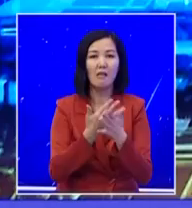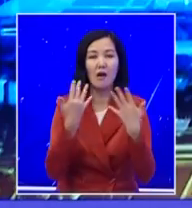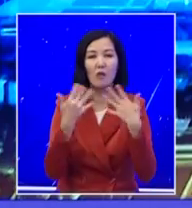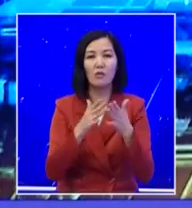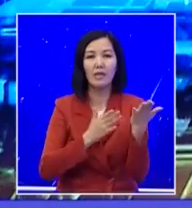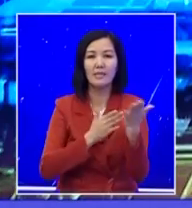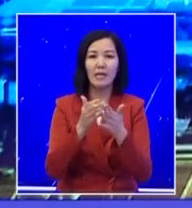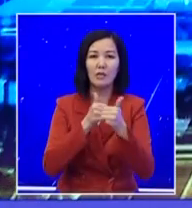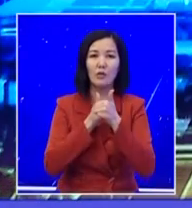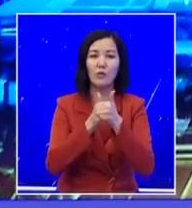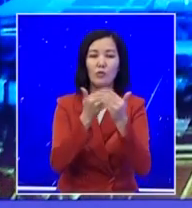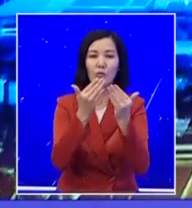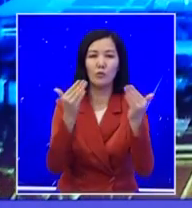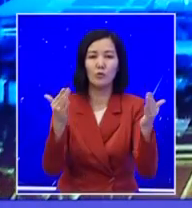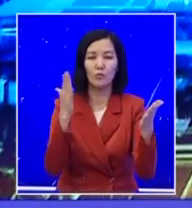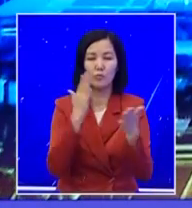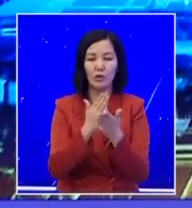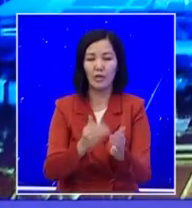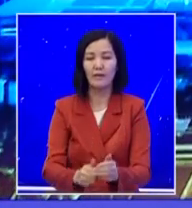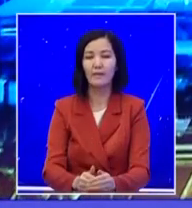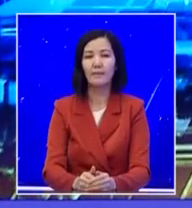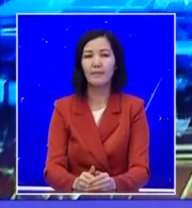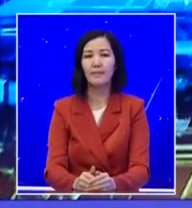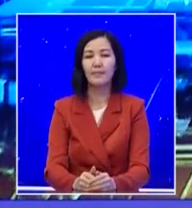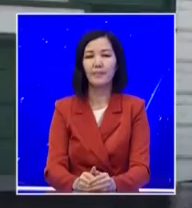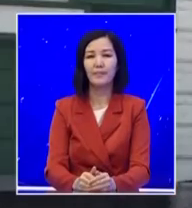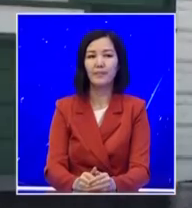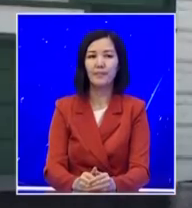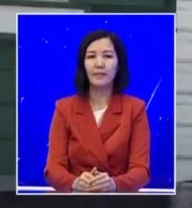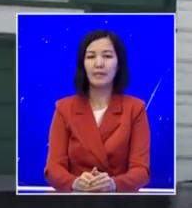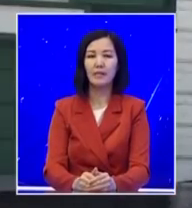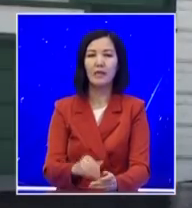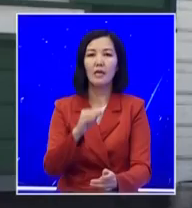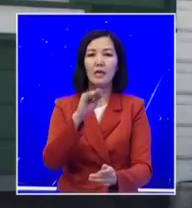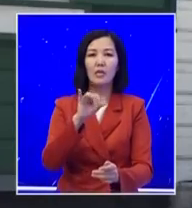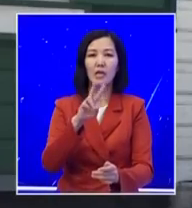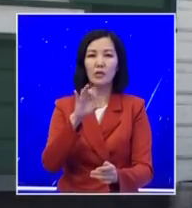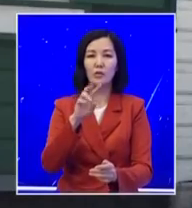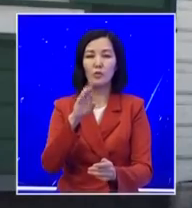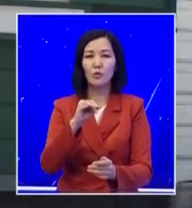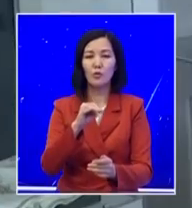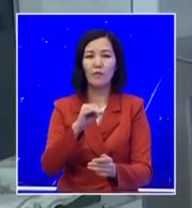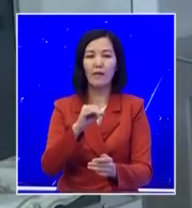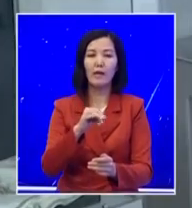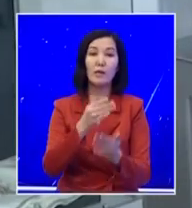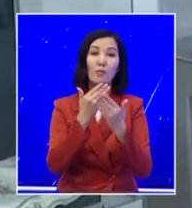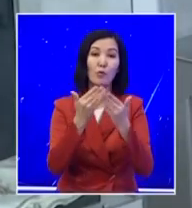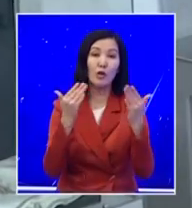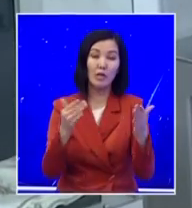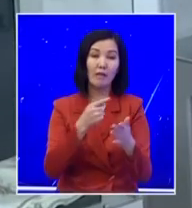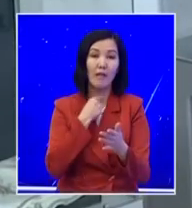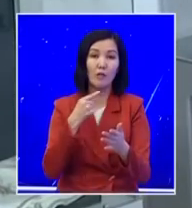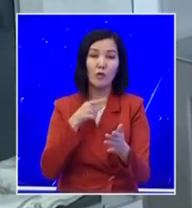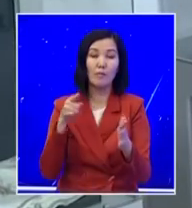Жаңалық ауылында саяси қуғын сүргін мұражайы. Мынау Ильяс Жансүгіров атындағы әдеби мемориалдық мұражайы